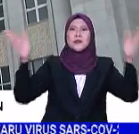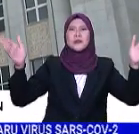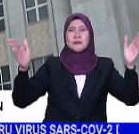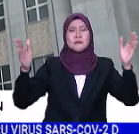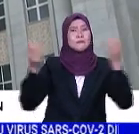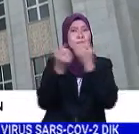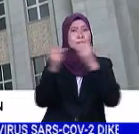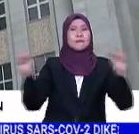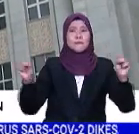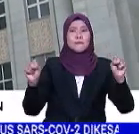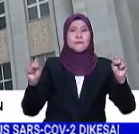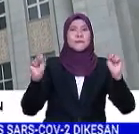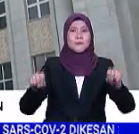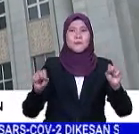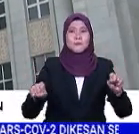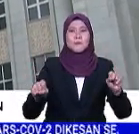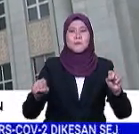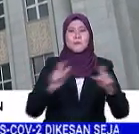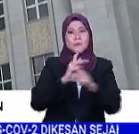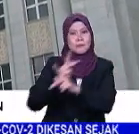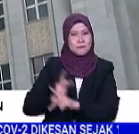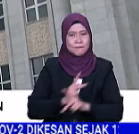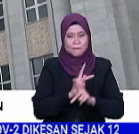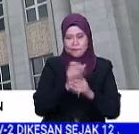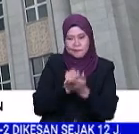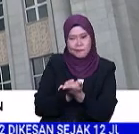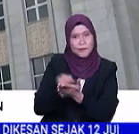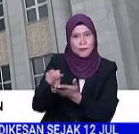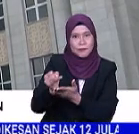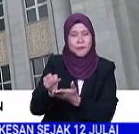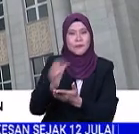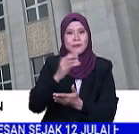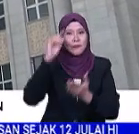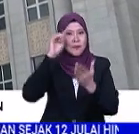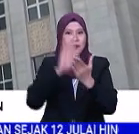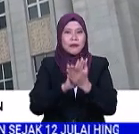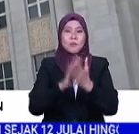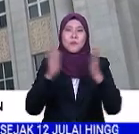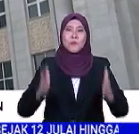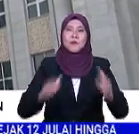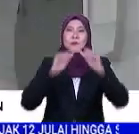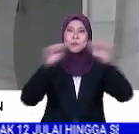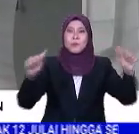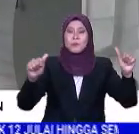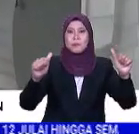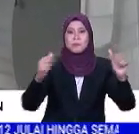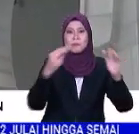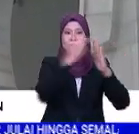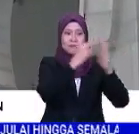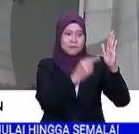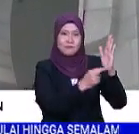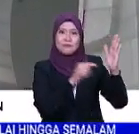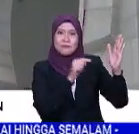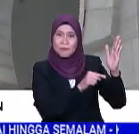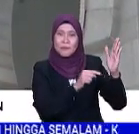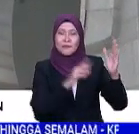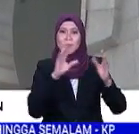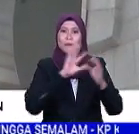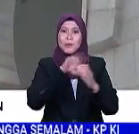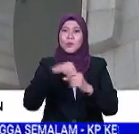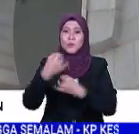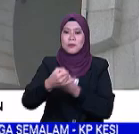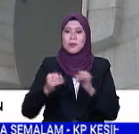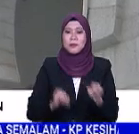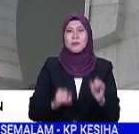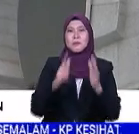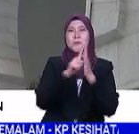dan bersedia mengambil langkah memelihara integriti serta kepercayaan awam terhadap badan perundangan termasuk Jabatan